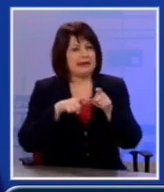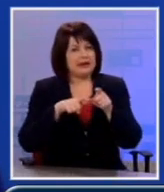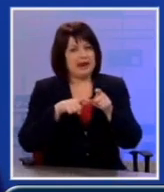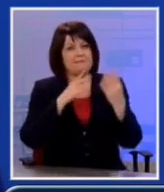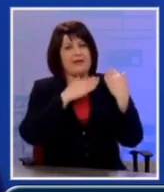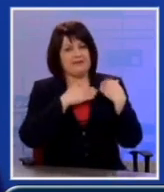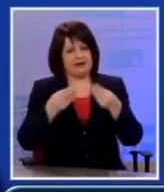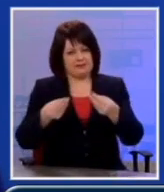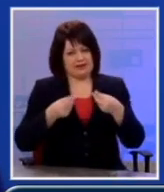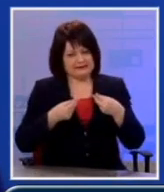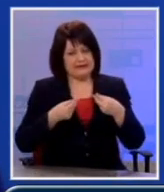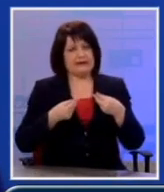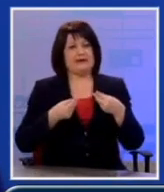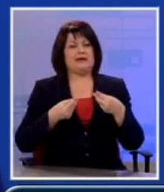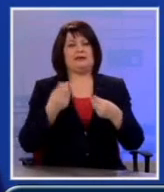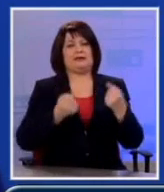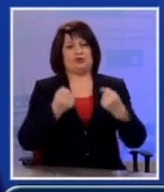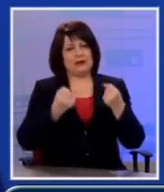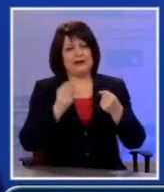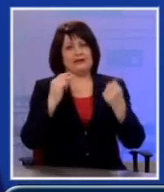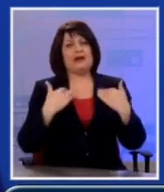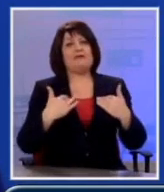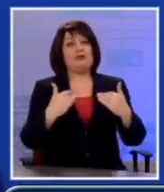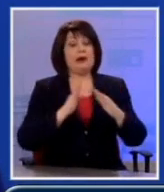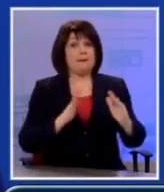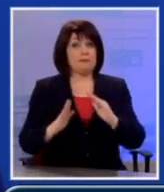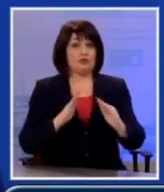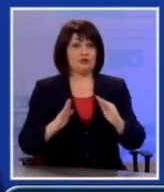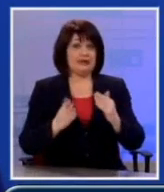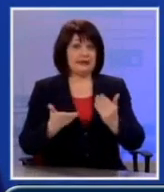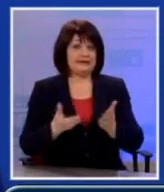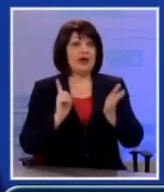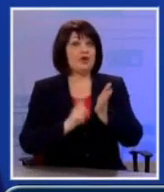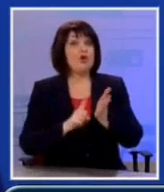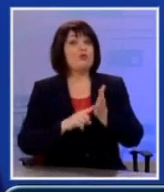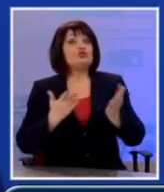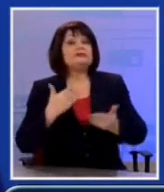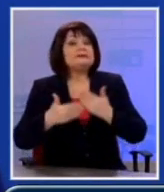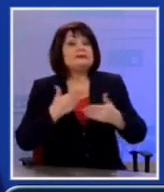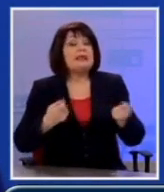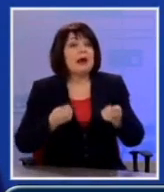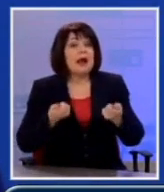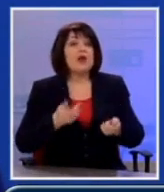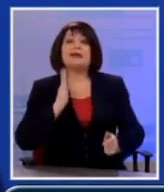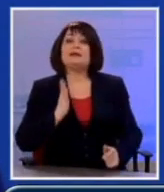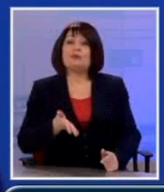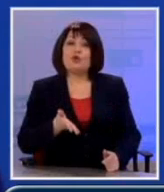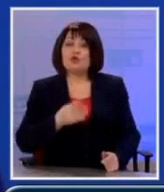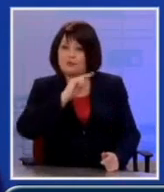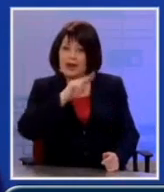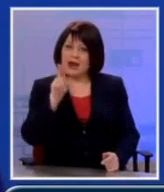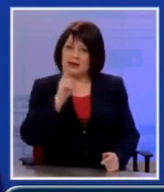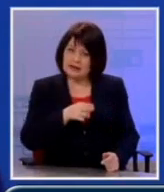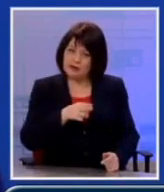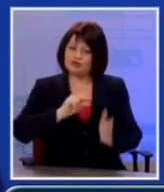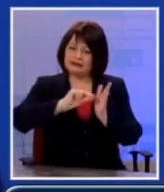αντισυμβαλόμενη εταιρεία να προετοιμαστεί και στη Βουλή να θωρακιστεί από νομικές ενέργειες ακύρωσης της